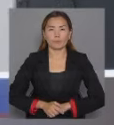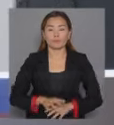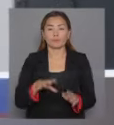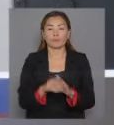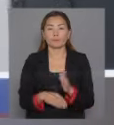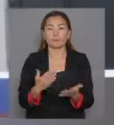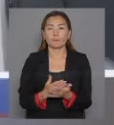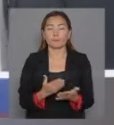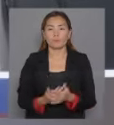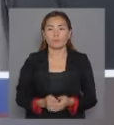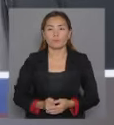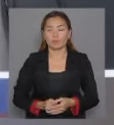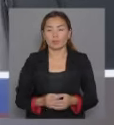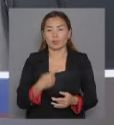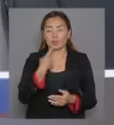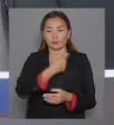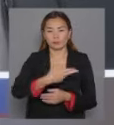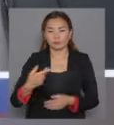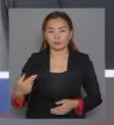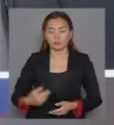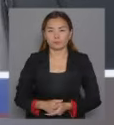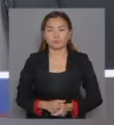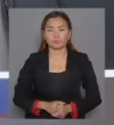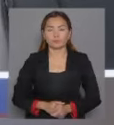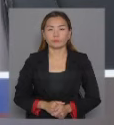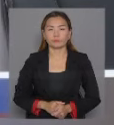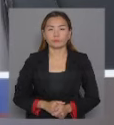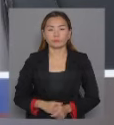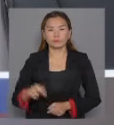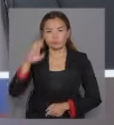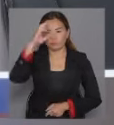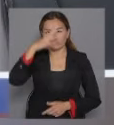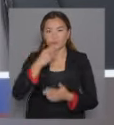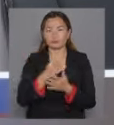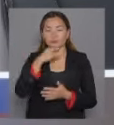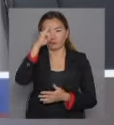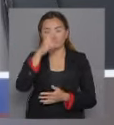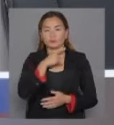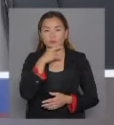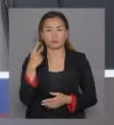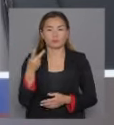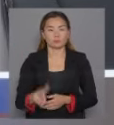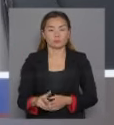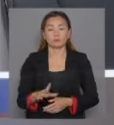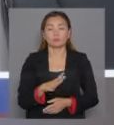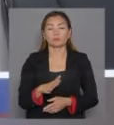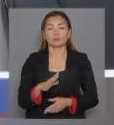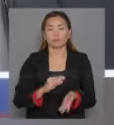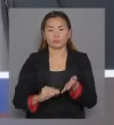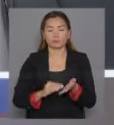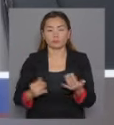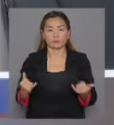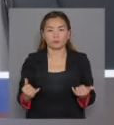ішінде жаңағы мәтінді бұрын мемлекеттік тілде және орыс тілінде жазылады деп көрсетілген